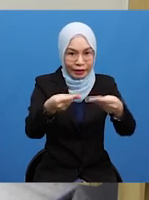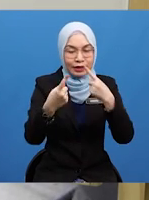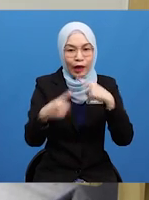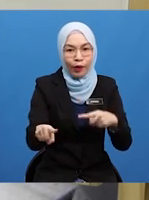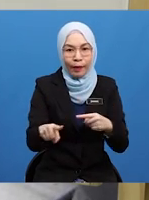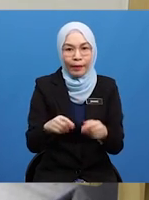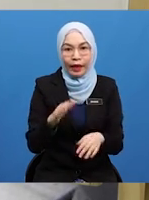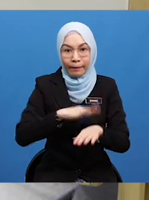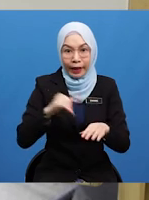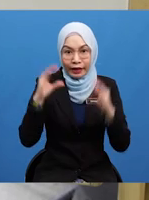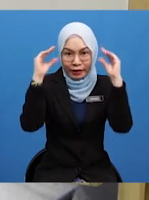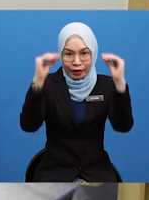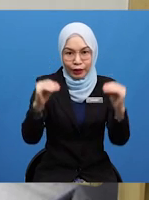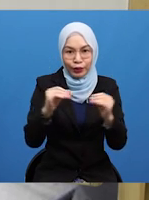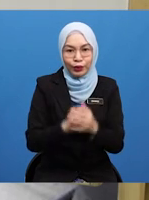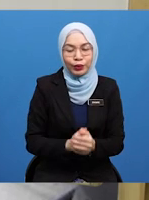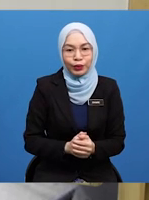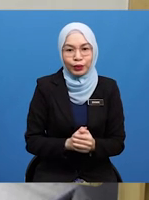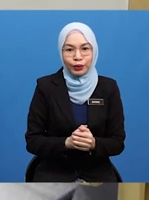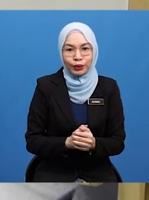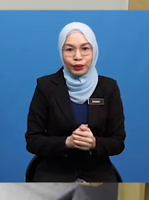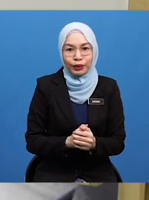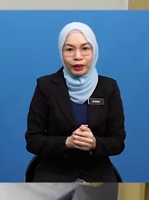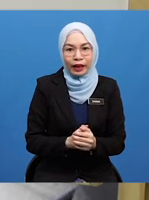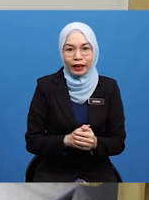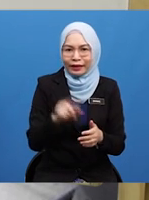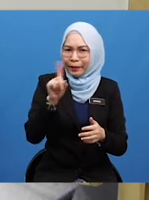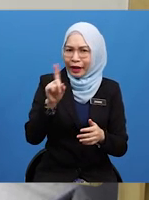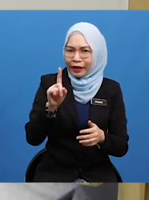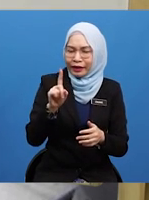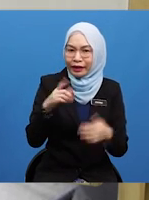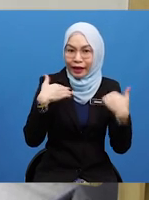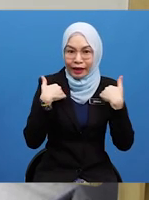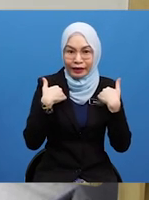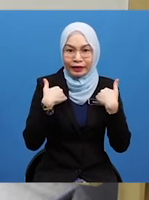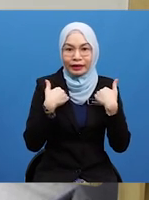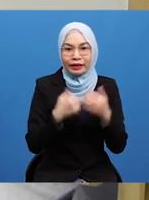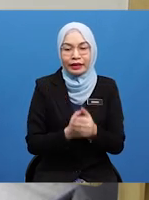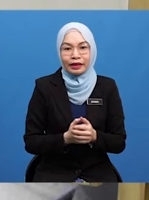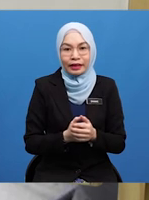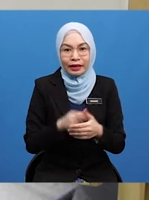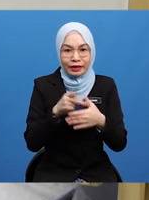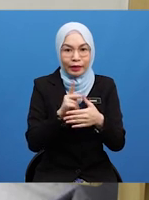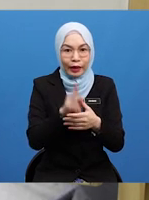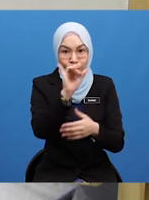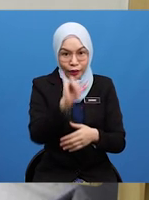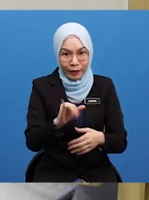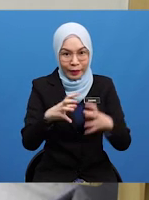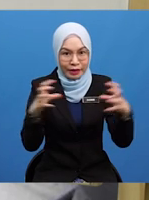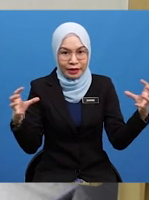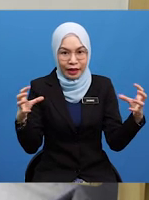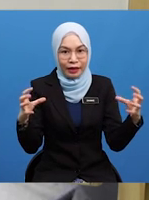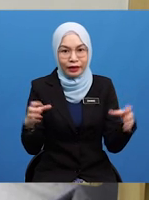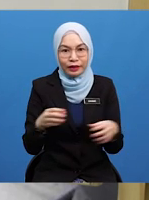kecil, kotak B saiznya besar, yang mana mempunyai isi padu yang besar? Dapat